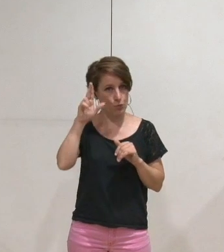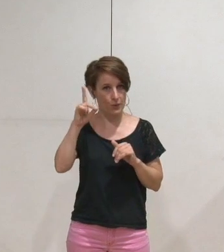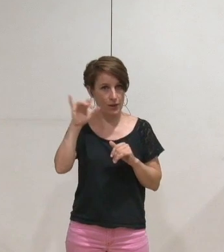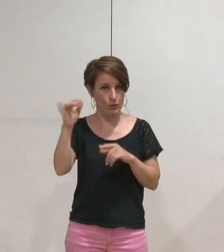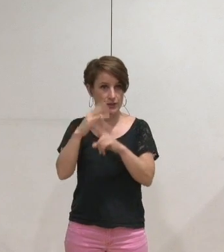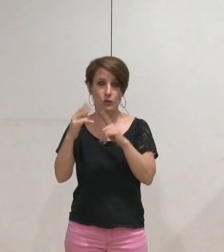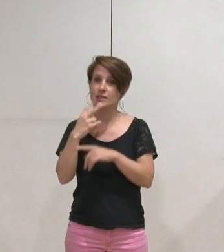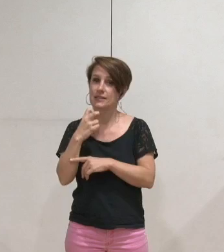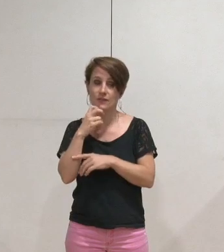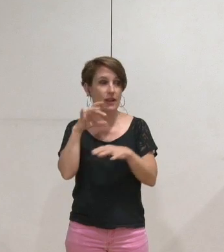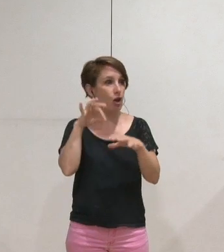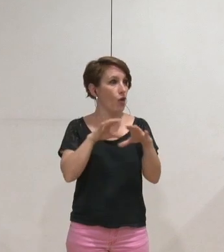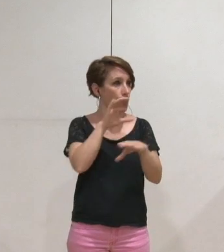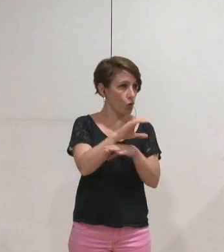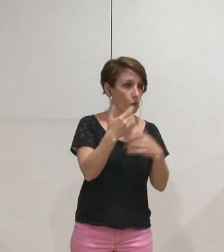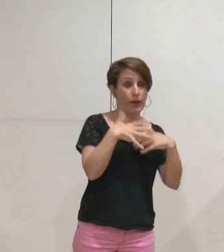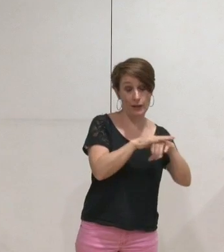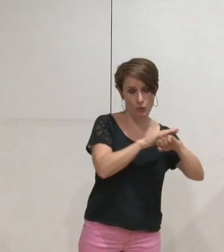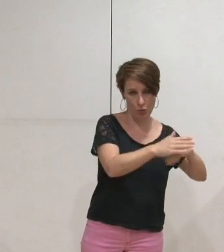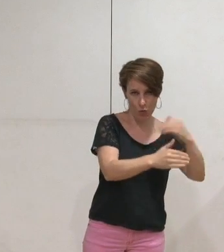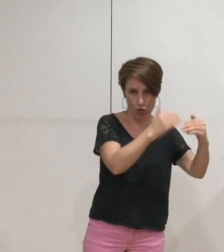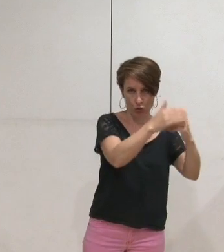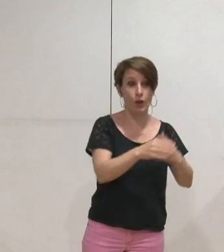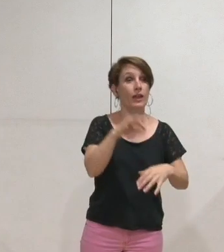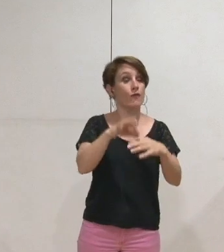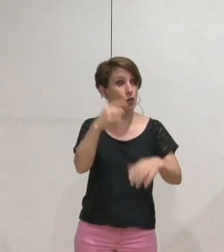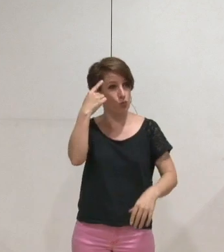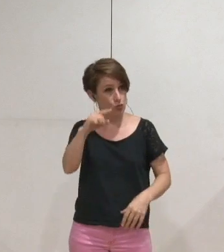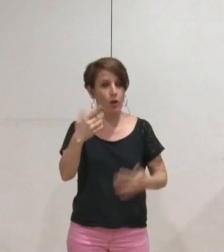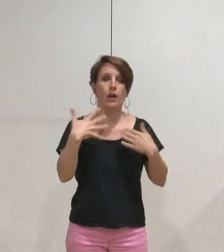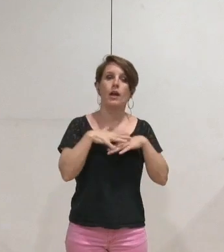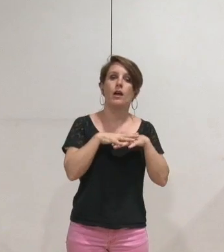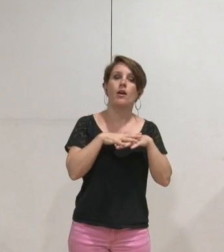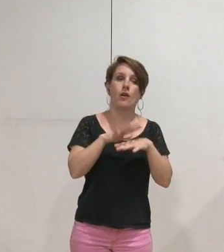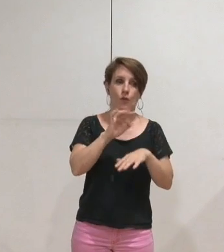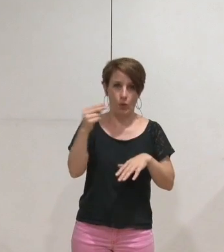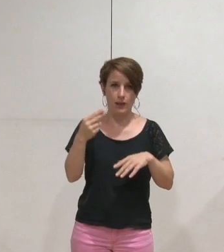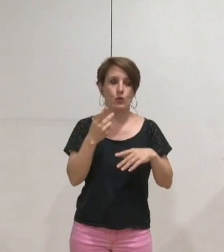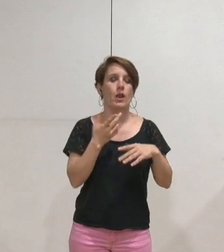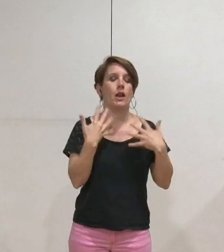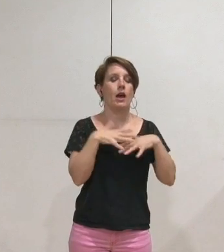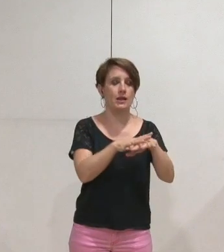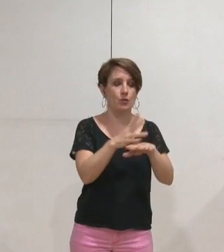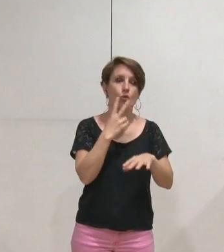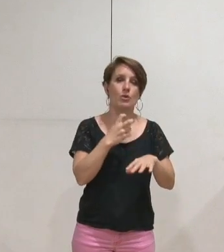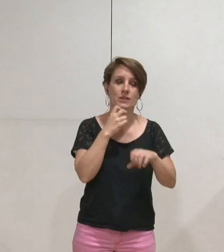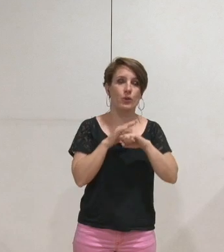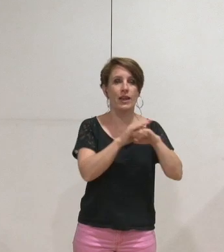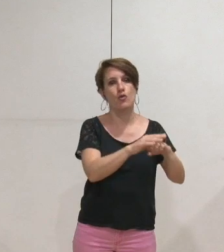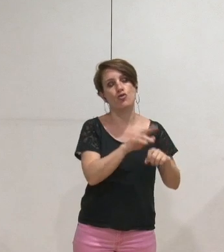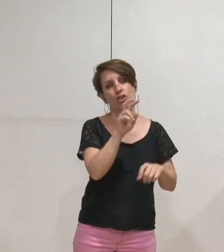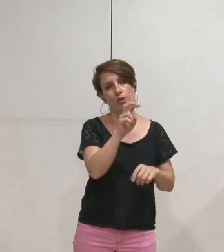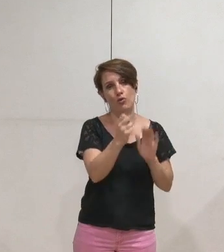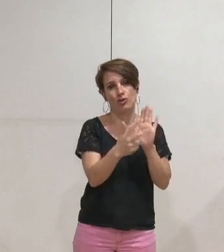UD société civile qui vote contre donc le rassemblement de gauche et de progrès qui vote pour Front national rassemblement citoyen de la gauche et écologistes